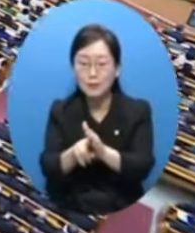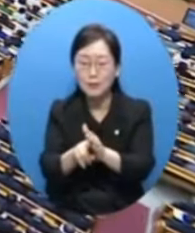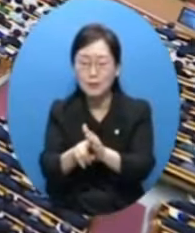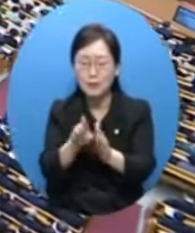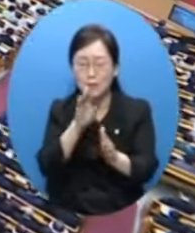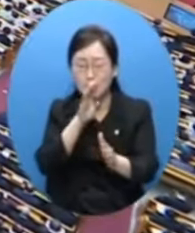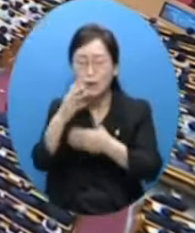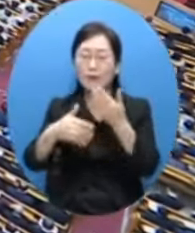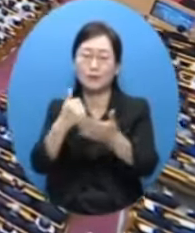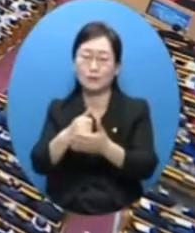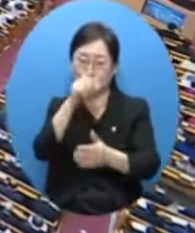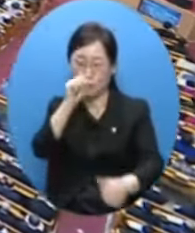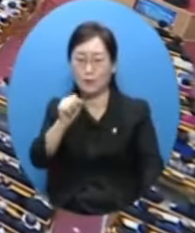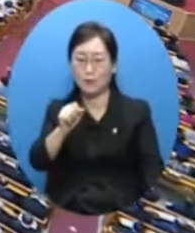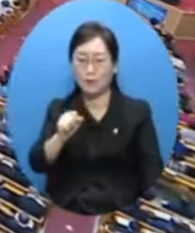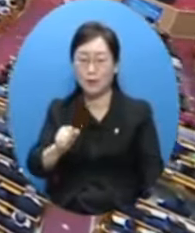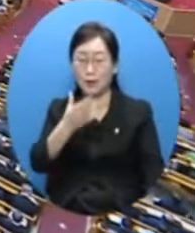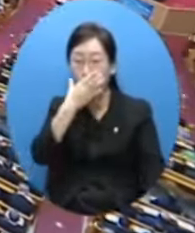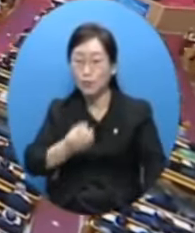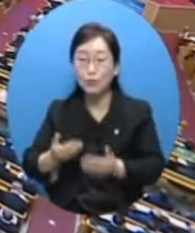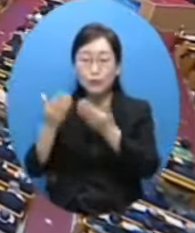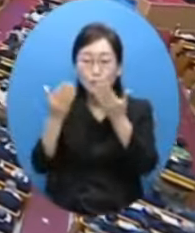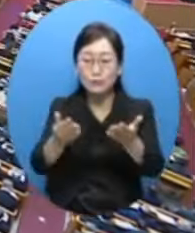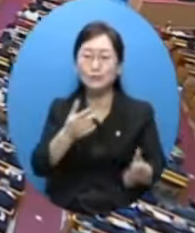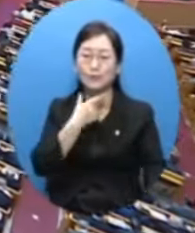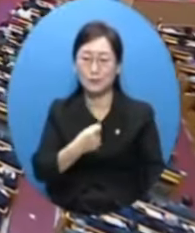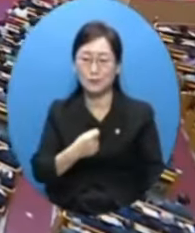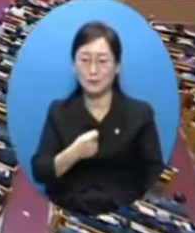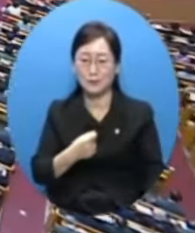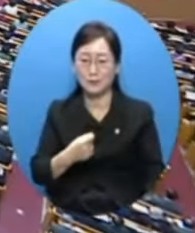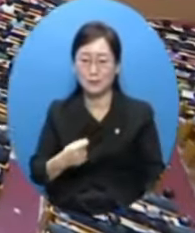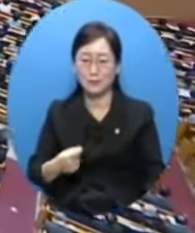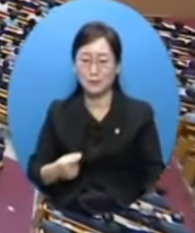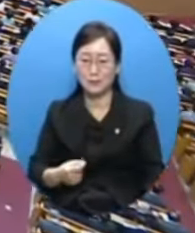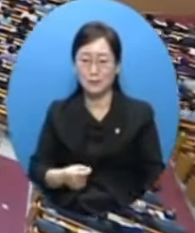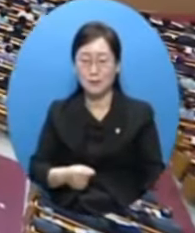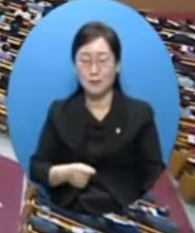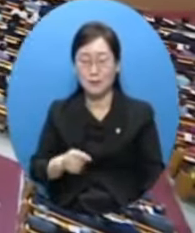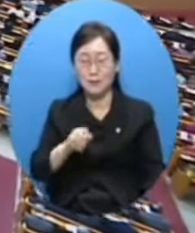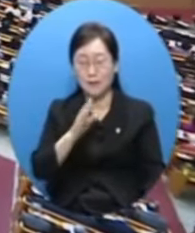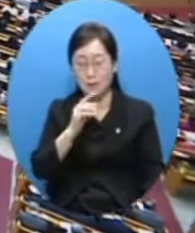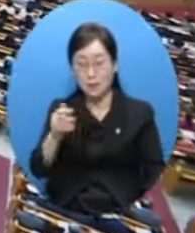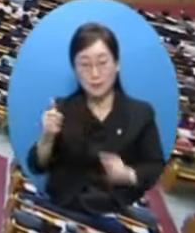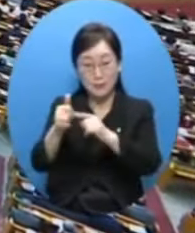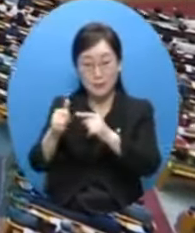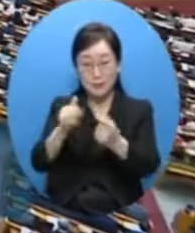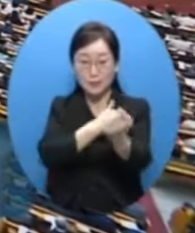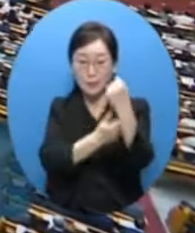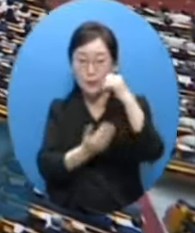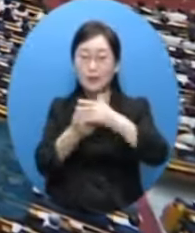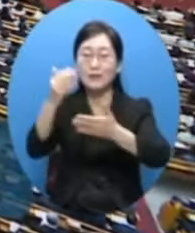하나님이신 것입니다. 우리에게 복 주시는 하나님이신 것입니다. 이렇게 기도했습니다.